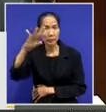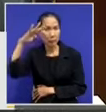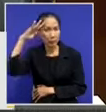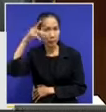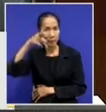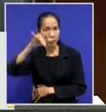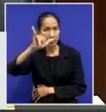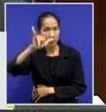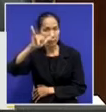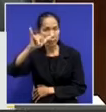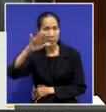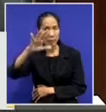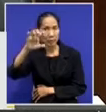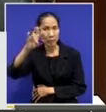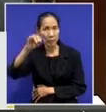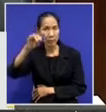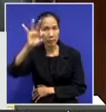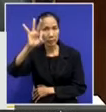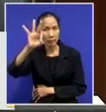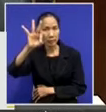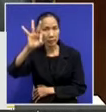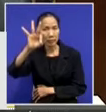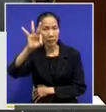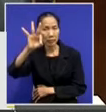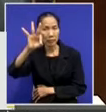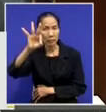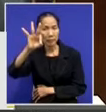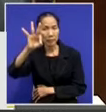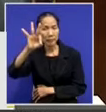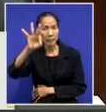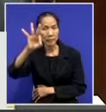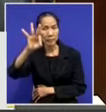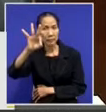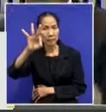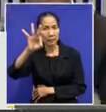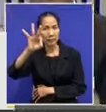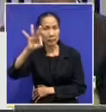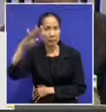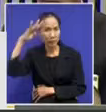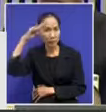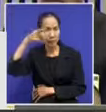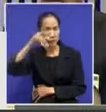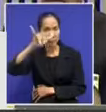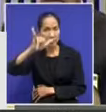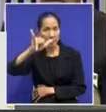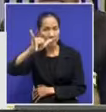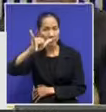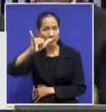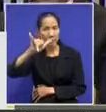ประยุทธ์จันโอชาครับ 579นายสมเดชนินพันธ ์พลเอกประยุทธ์จันโอชา